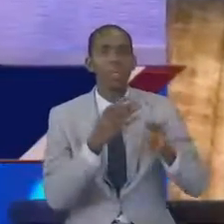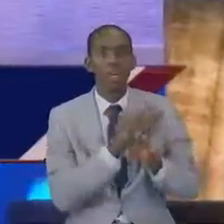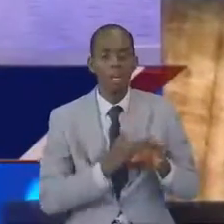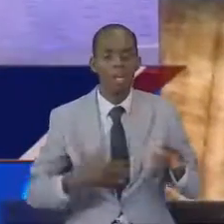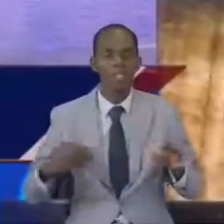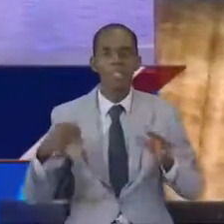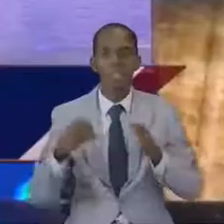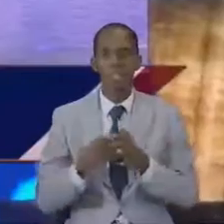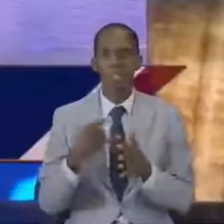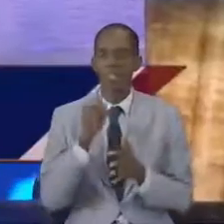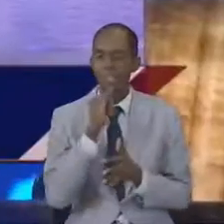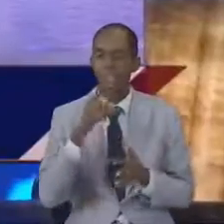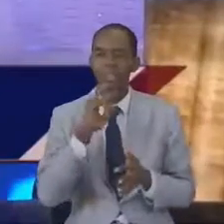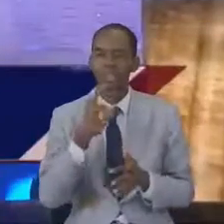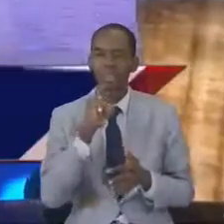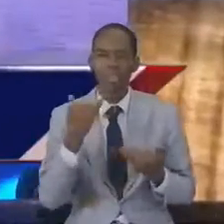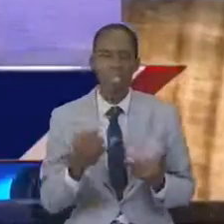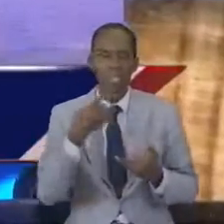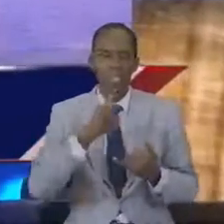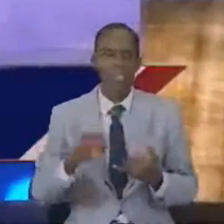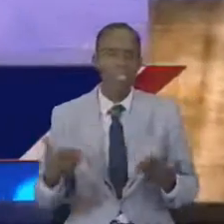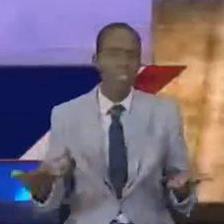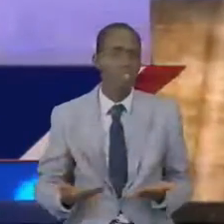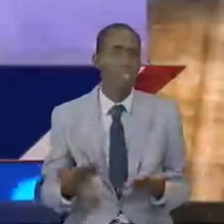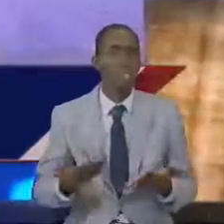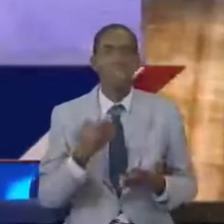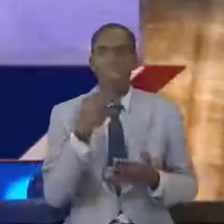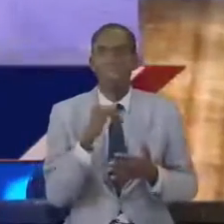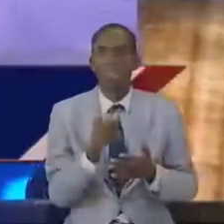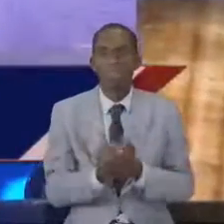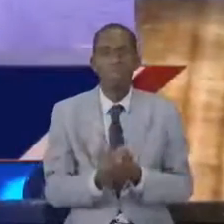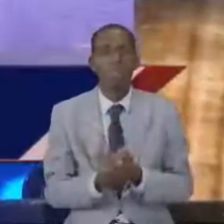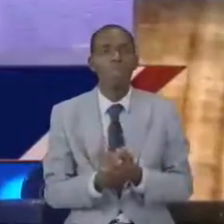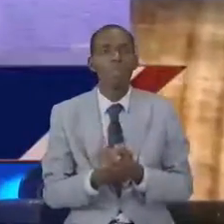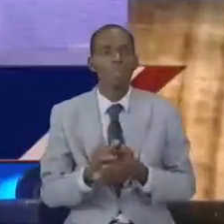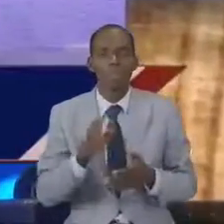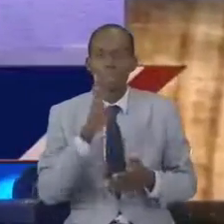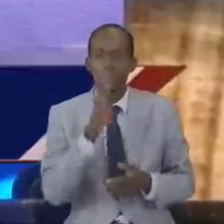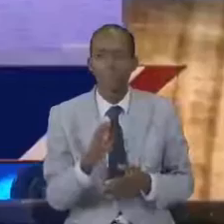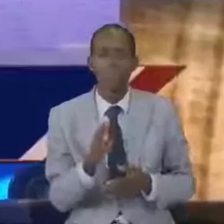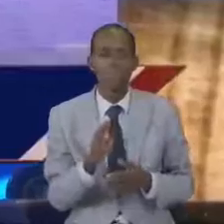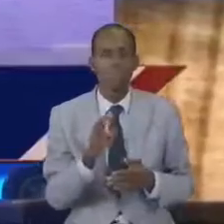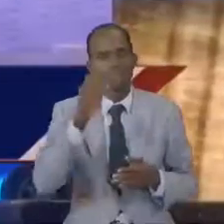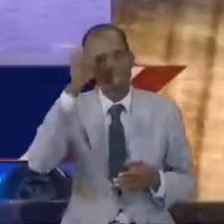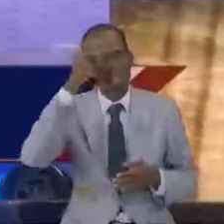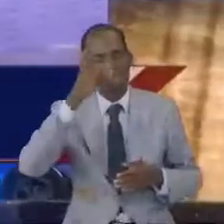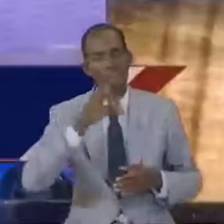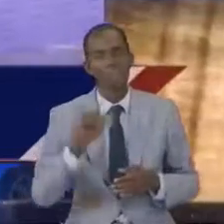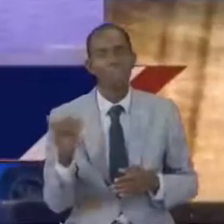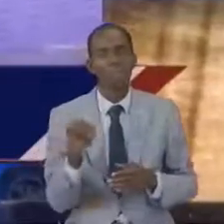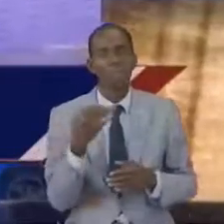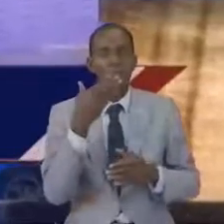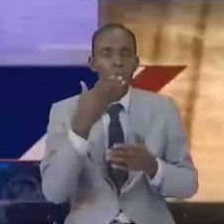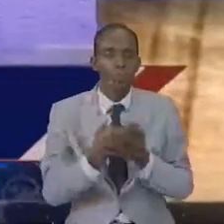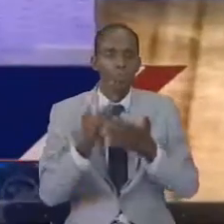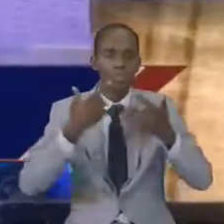maintenant c'est concisé vos cœurs pour l'éternel et de manière claire une compréhension dans un